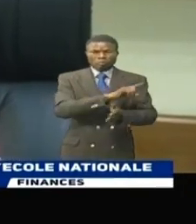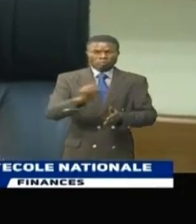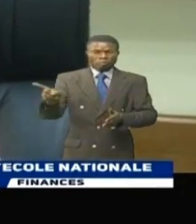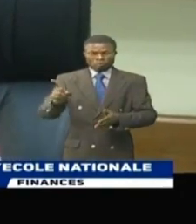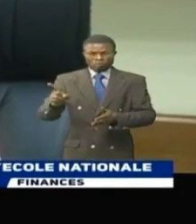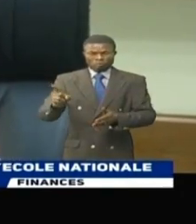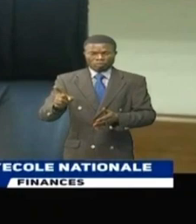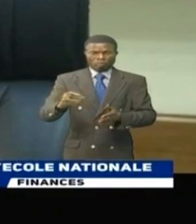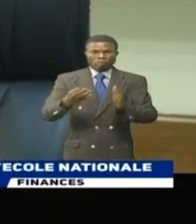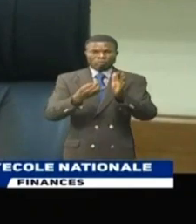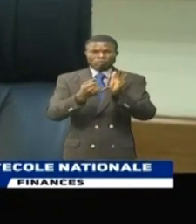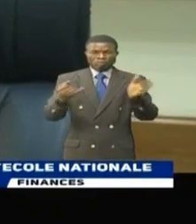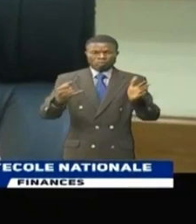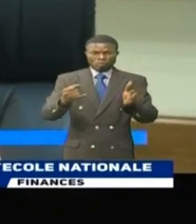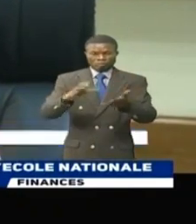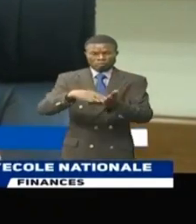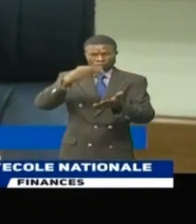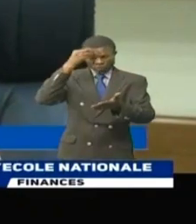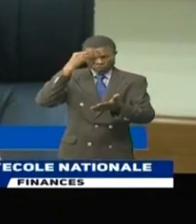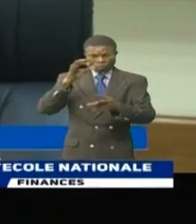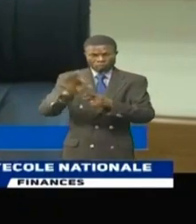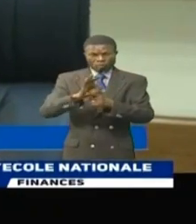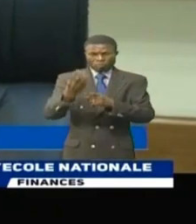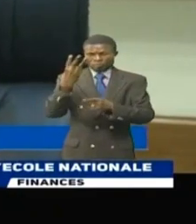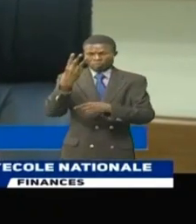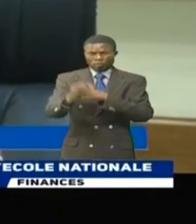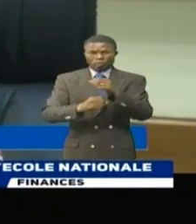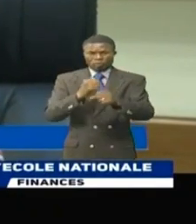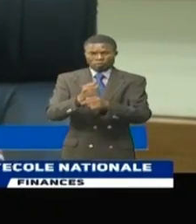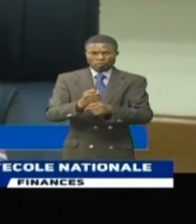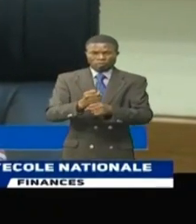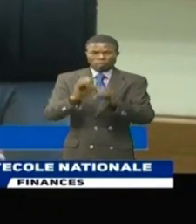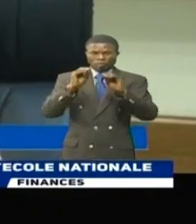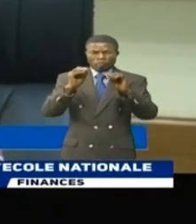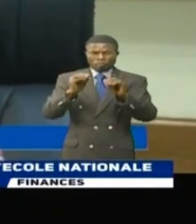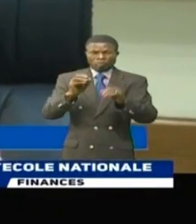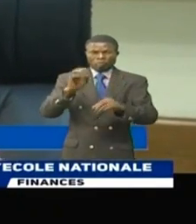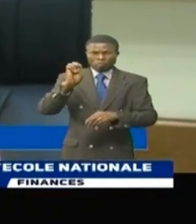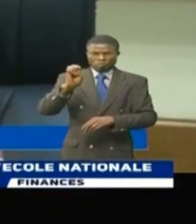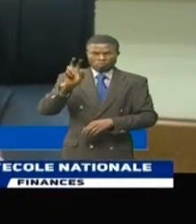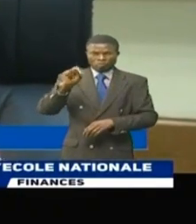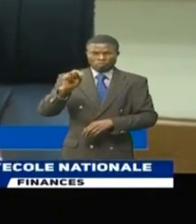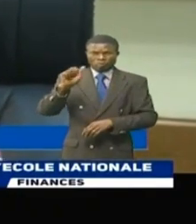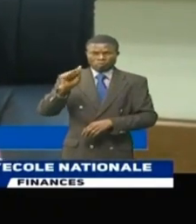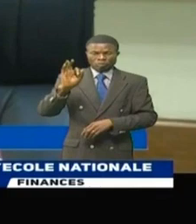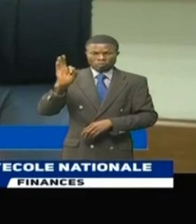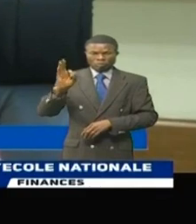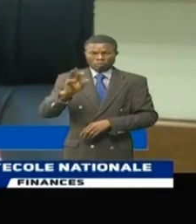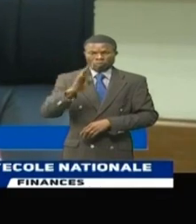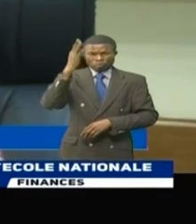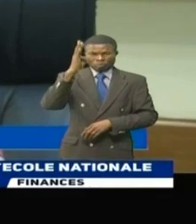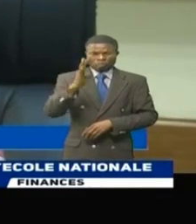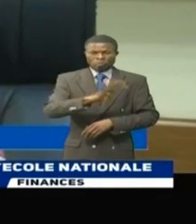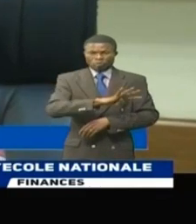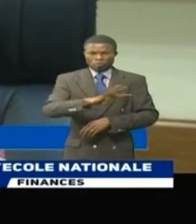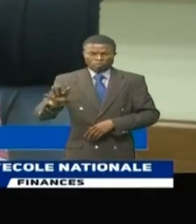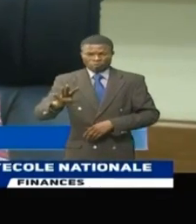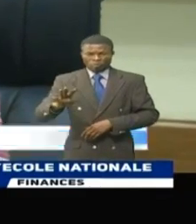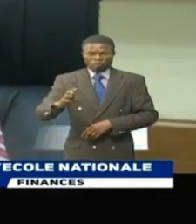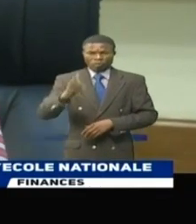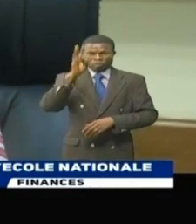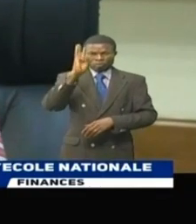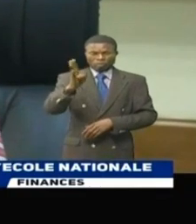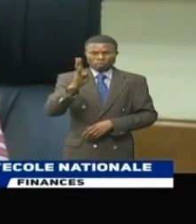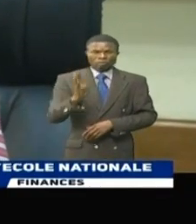apprenants ont suivi la formation de 3 ans dispensée à l'ENEF et quelques 4485 ont